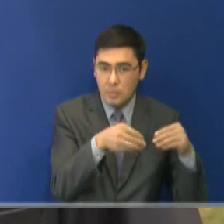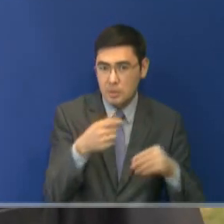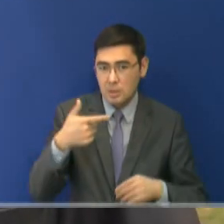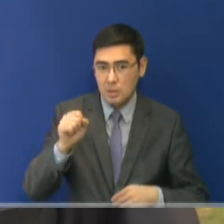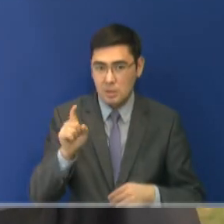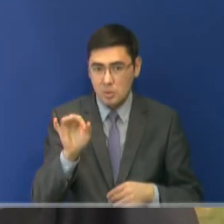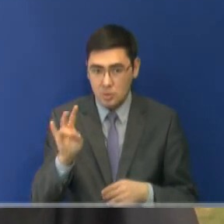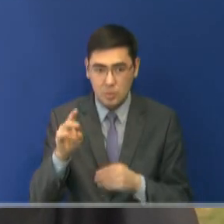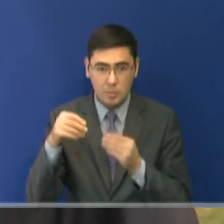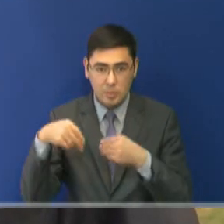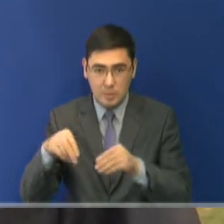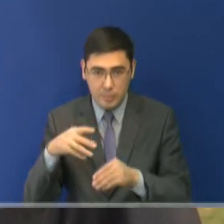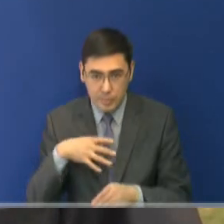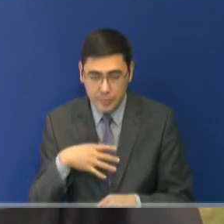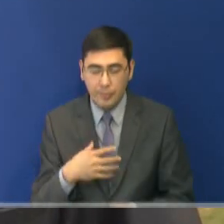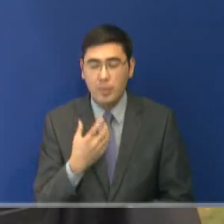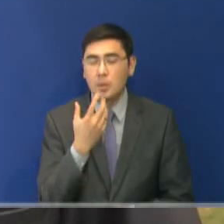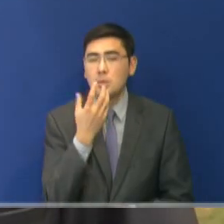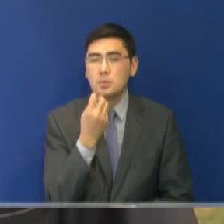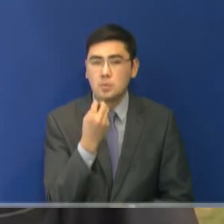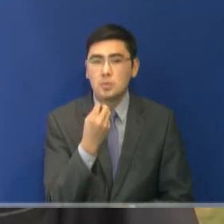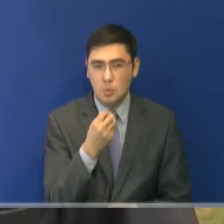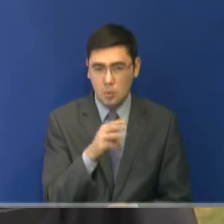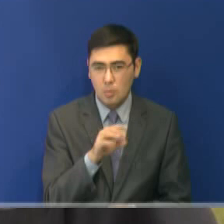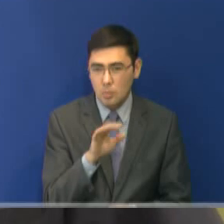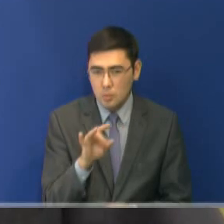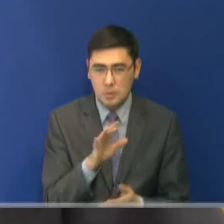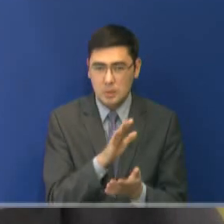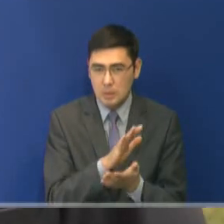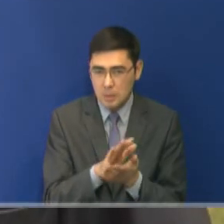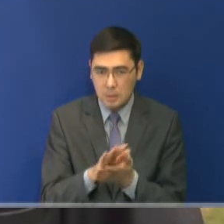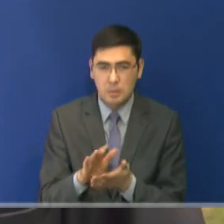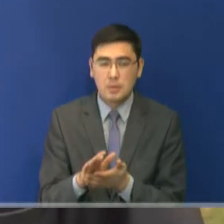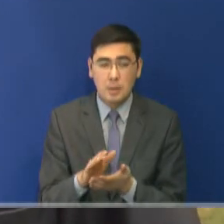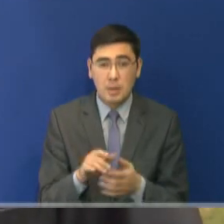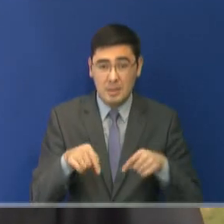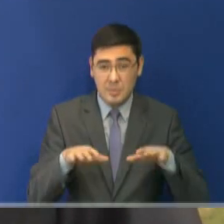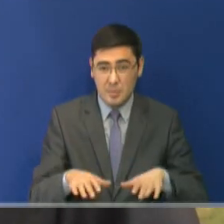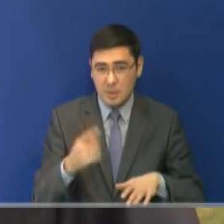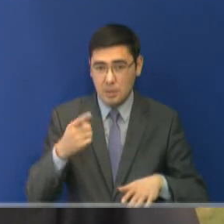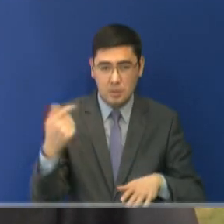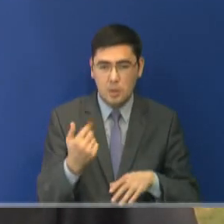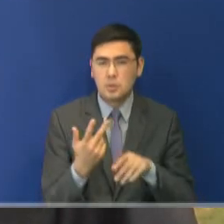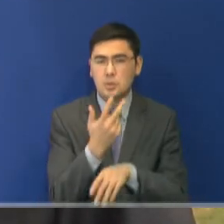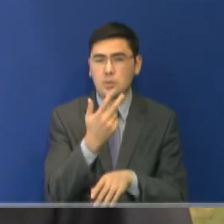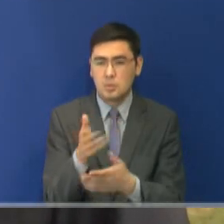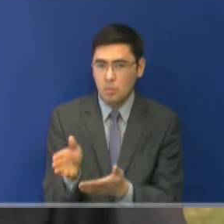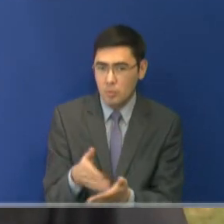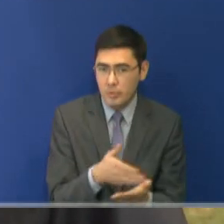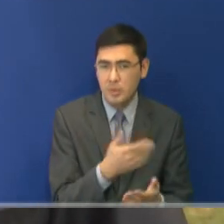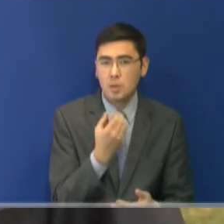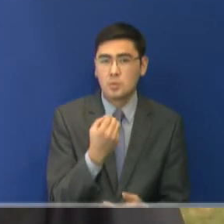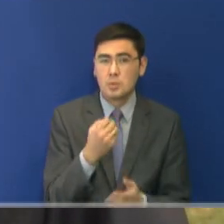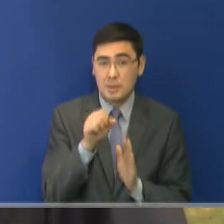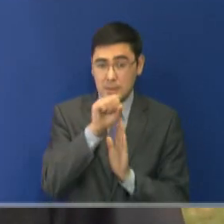газоны. Также проводится работа по уборке случайного мусора. 3 раза в неделю они подметают данную площадь. В зимнее время они будут осуществлять